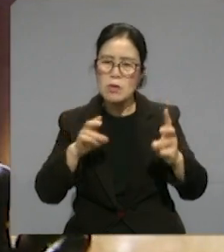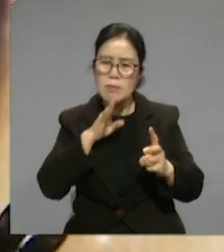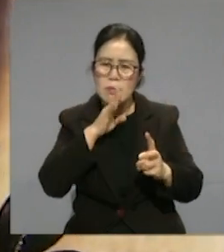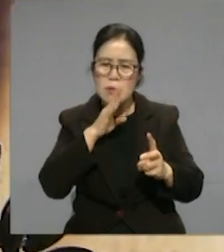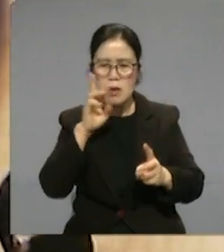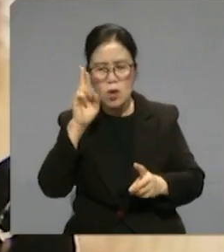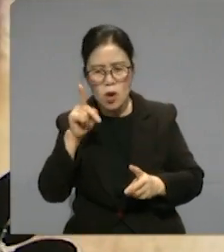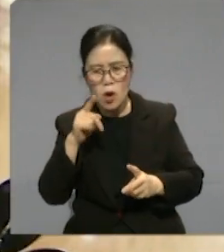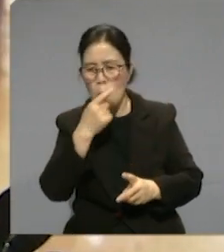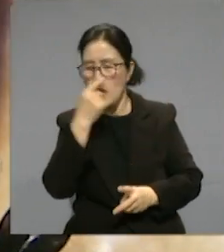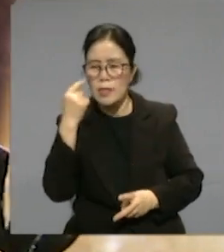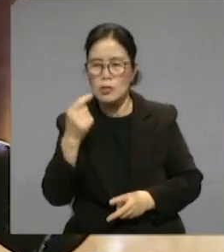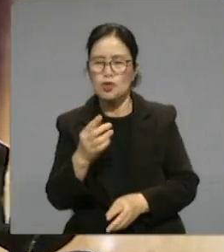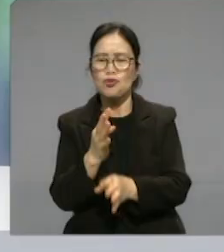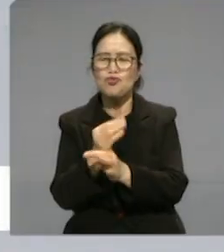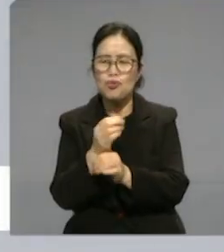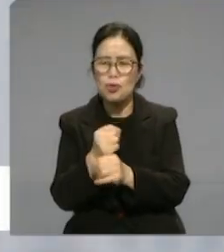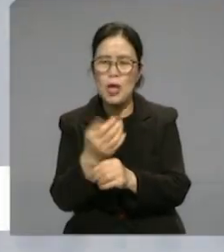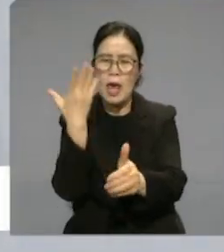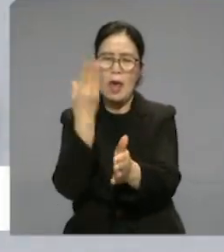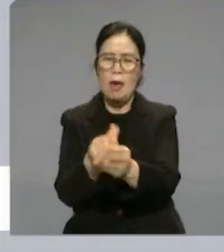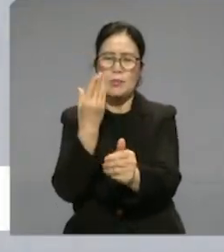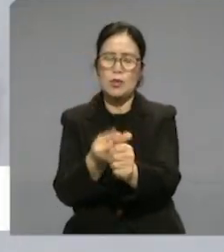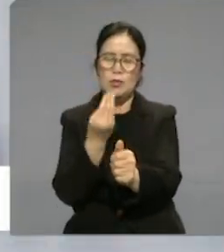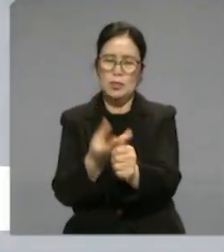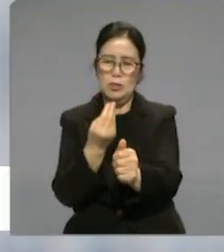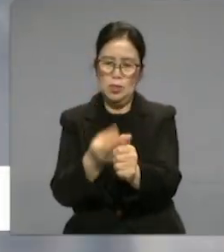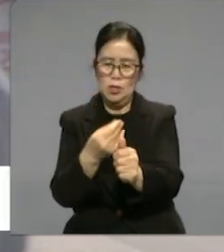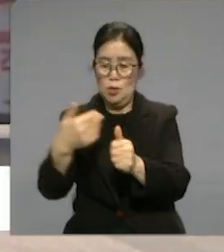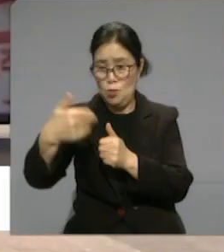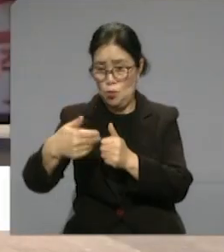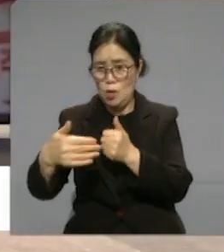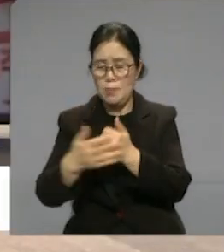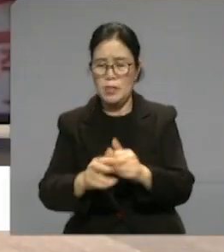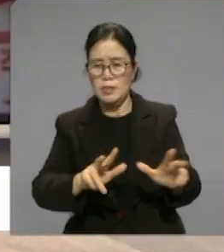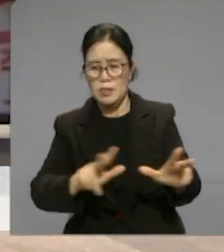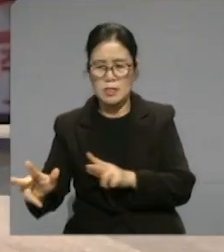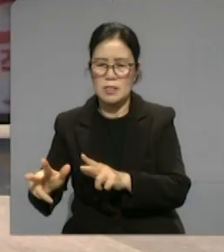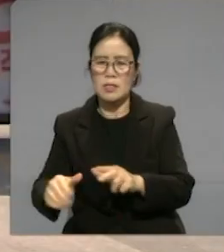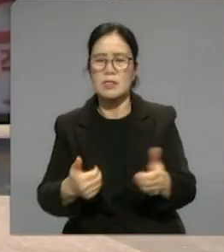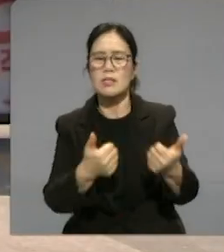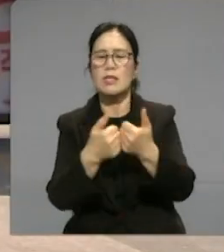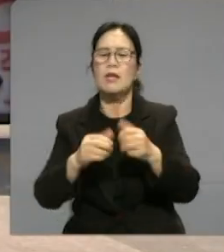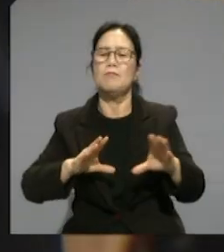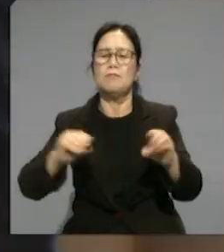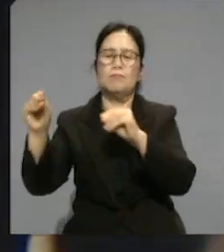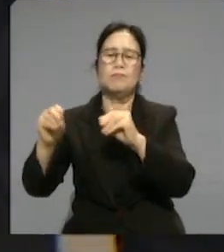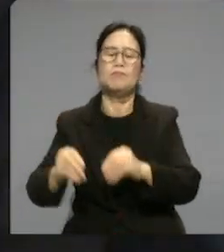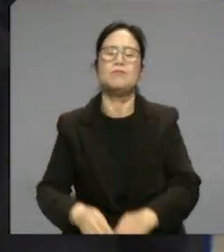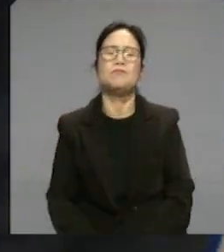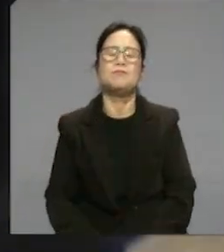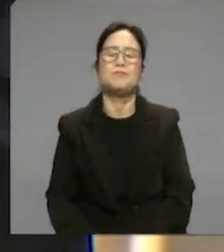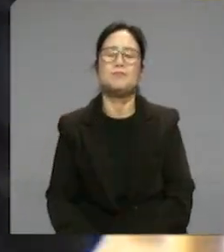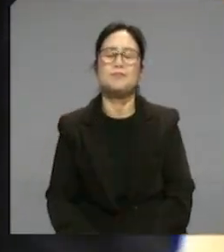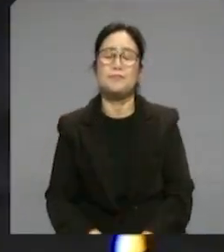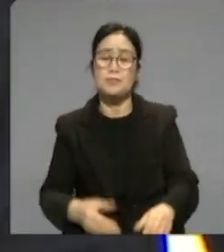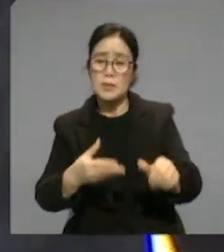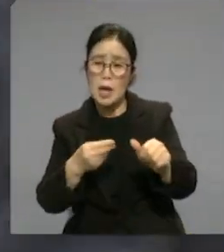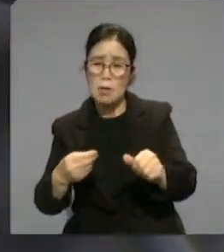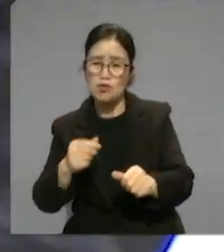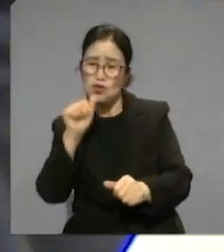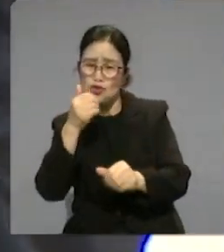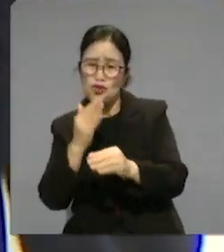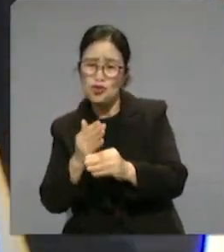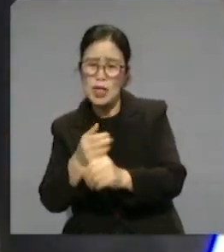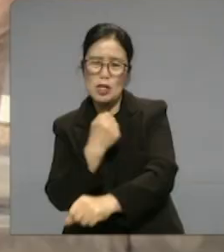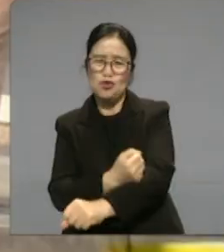확인하고 주소록이나 앱설치를 하는 경우 즉시 상담을 중단하는 것이 좋습니다 대부 중계 수수료를